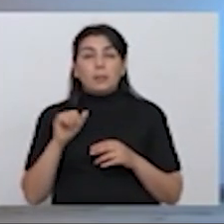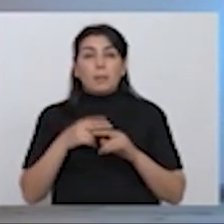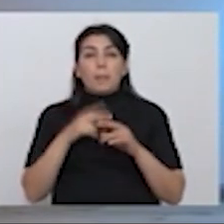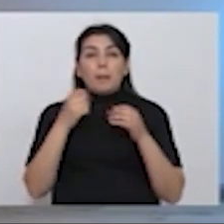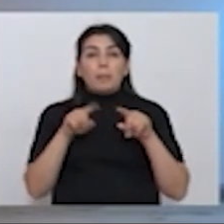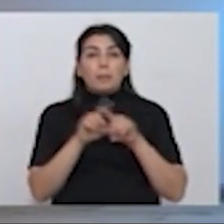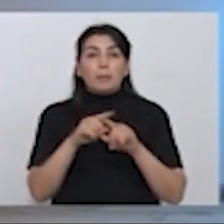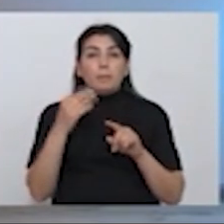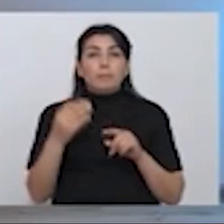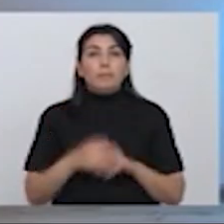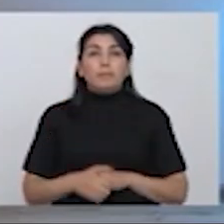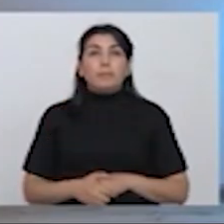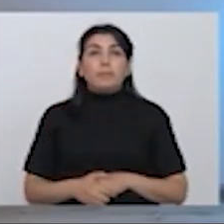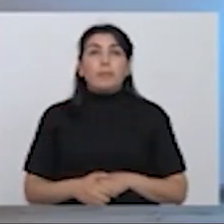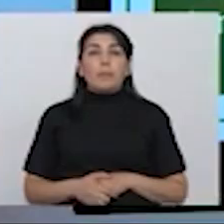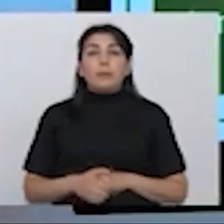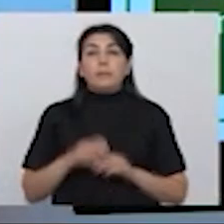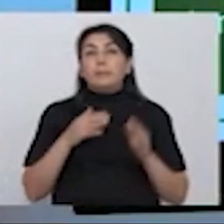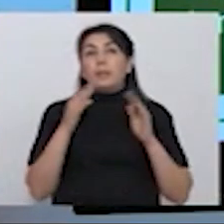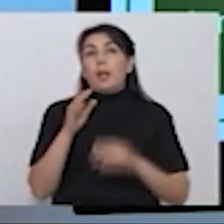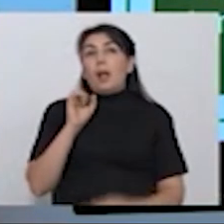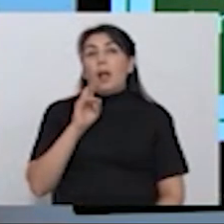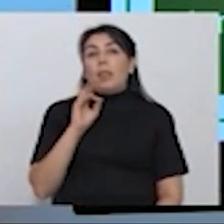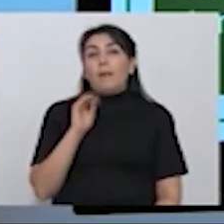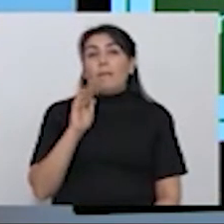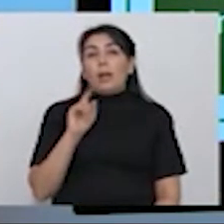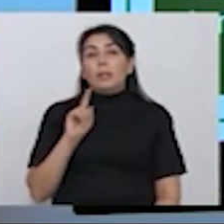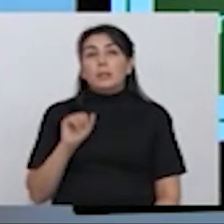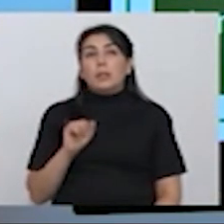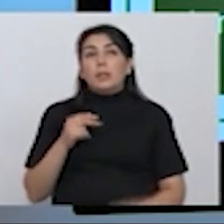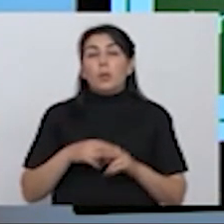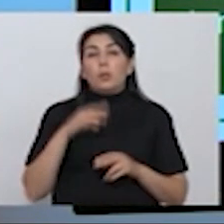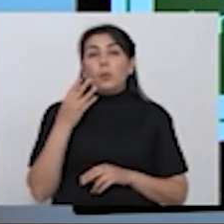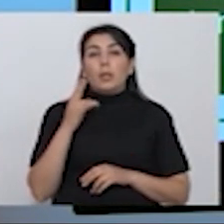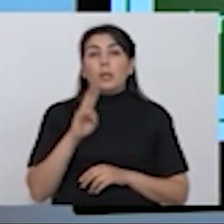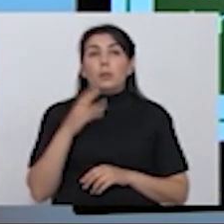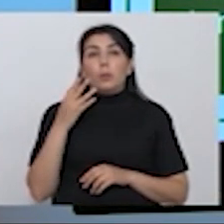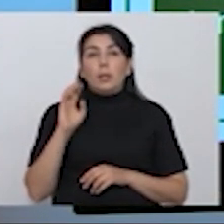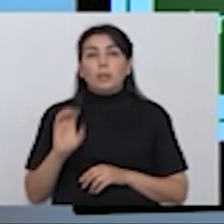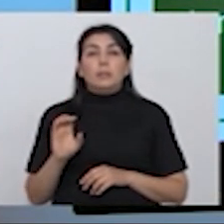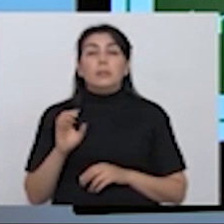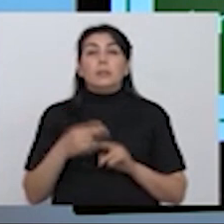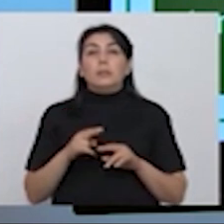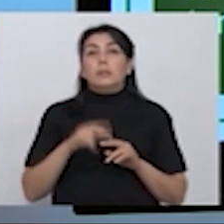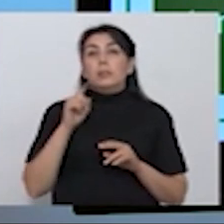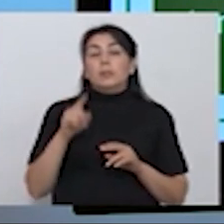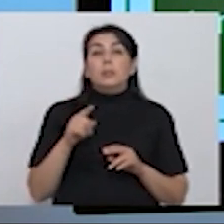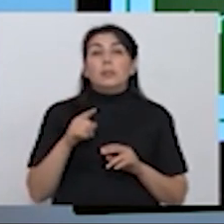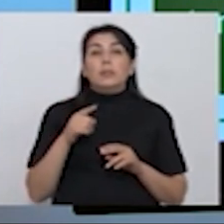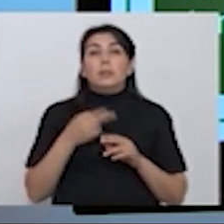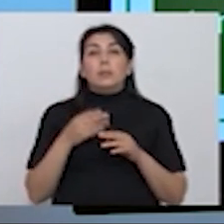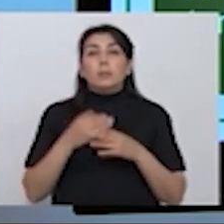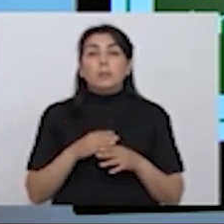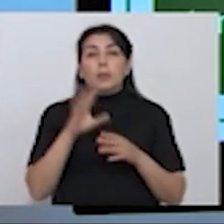birlamchi belbog'i. Keyingi anafaza bosqichimizda 4N 4S. Bunda bo'linish